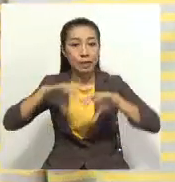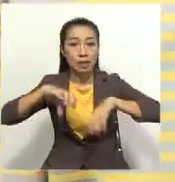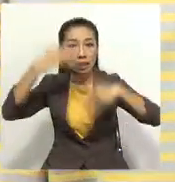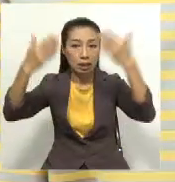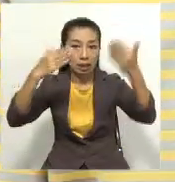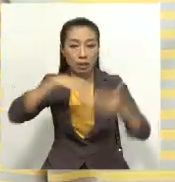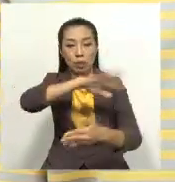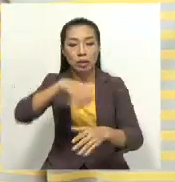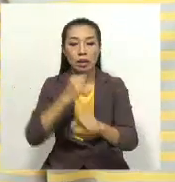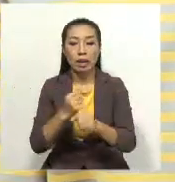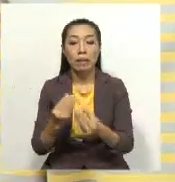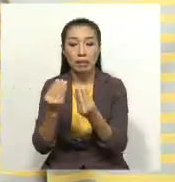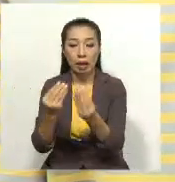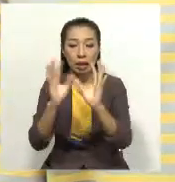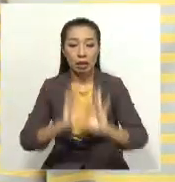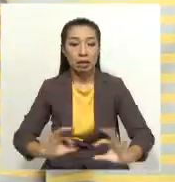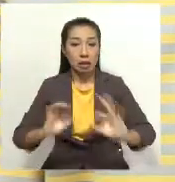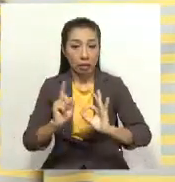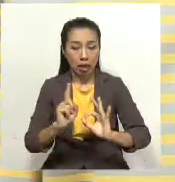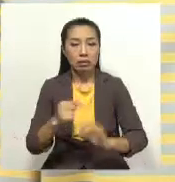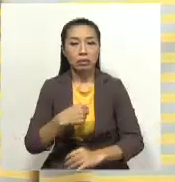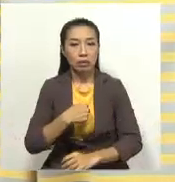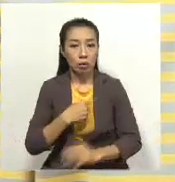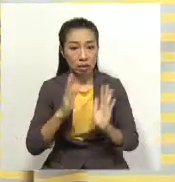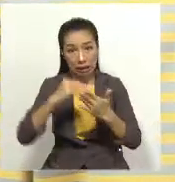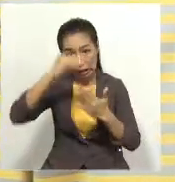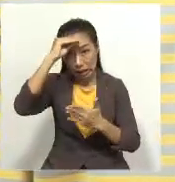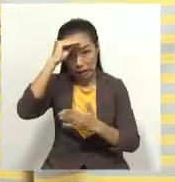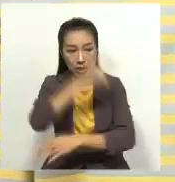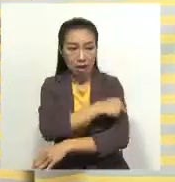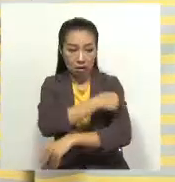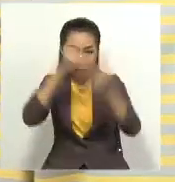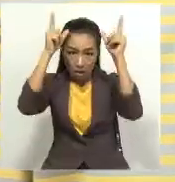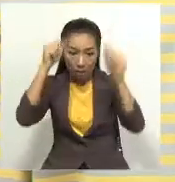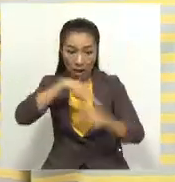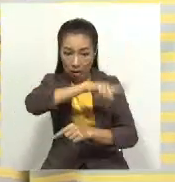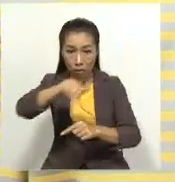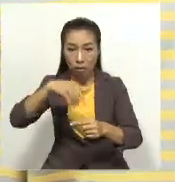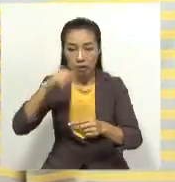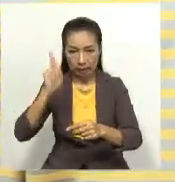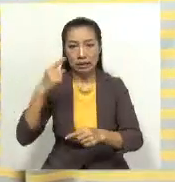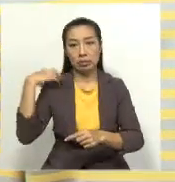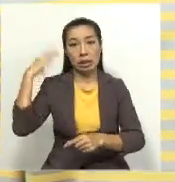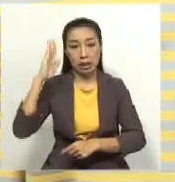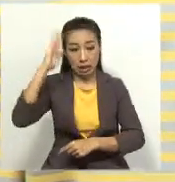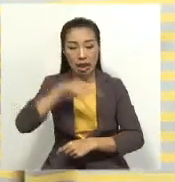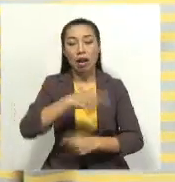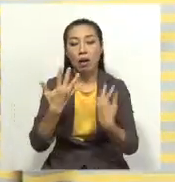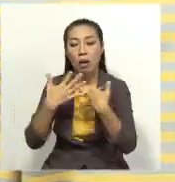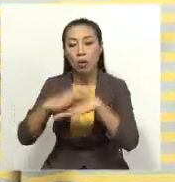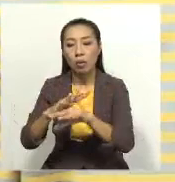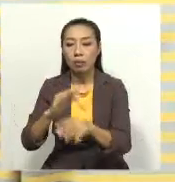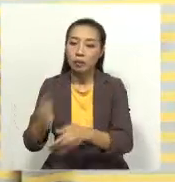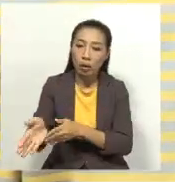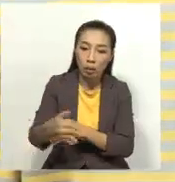ล่านี้ขึ้นแล้วว่าที่สำคัญที่สุดเนี่ยเราก็นำนักเรียนพยาบาลซึ่งเป็นจิตอาสาอยู่แล้วเนี่ยมาร่วมกันทำความสะ